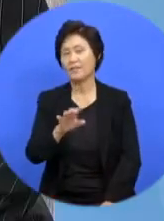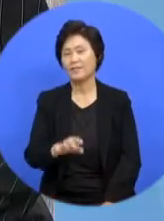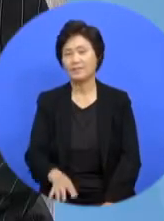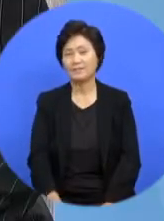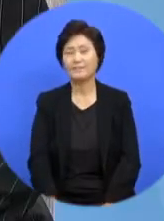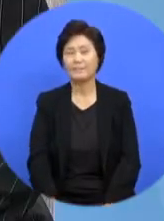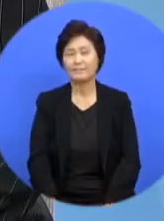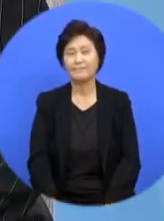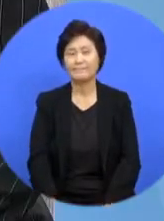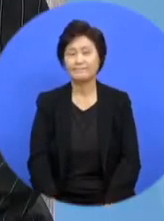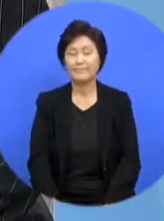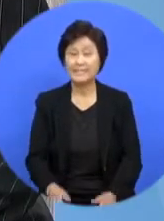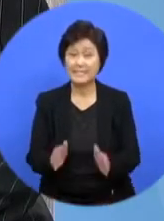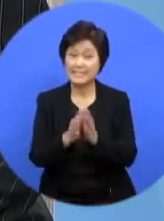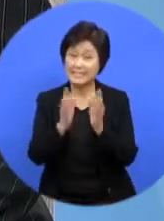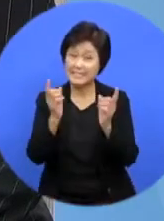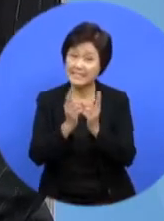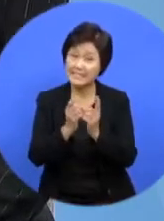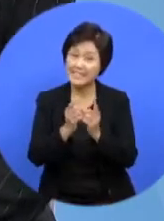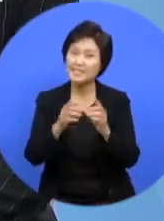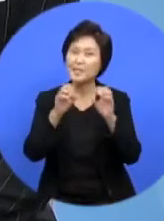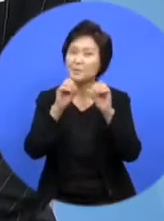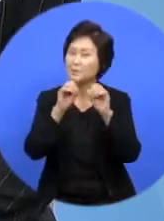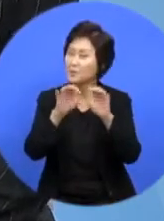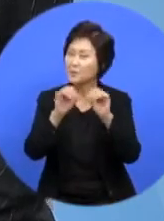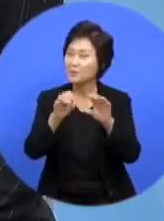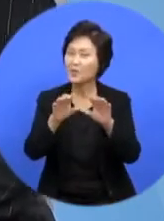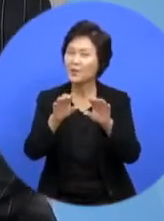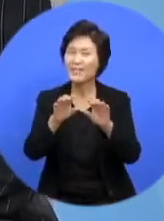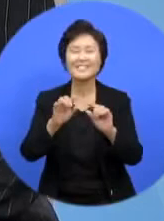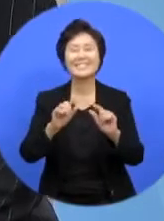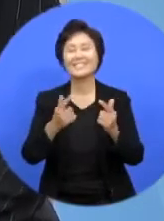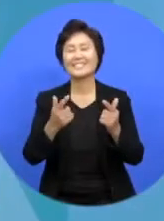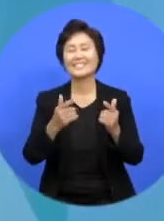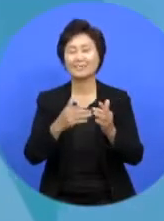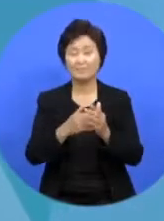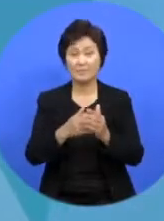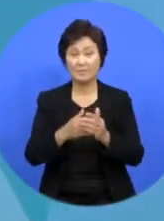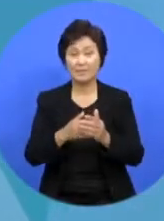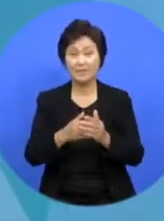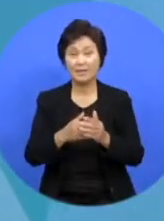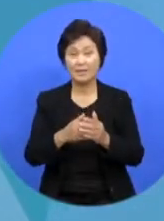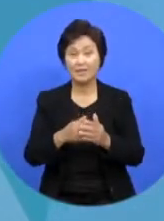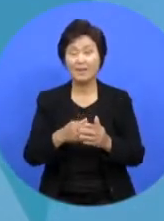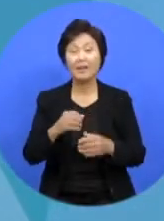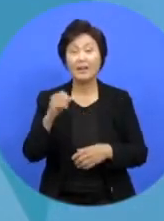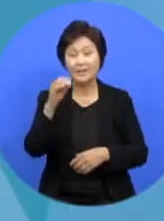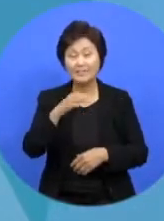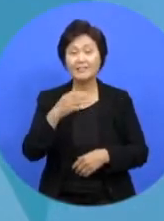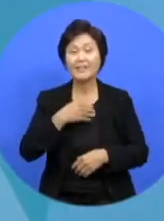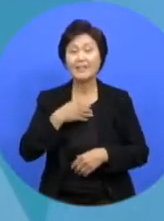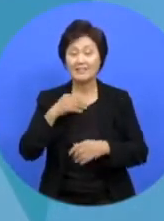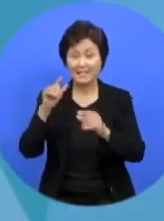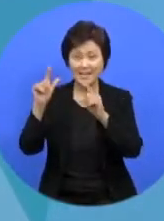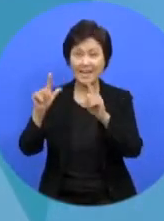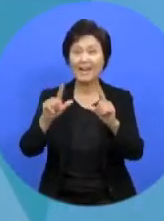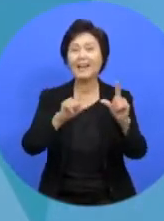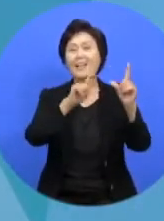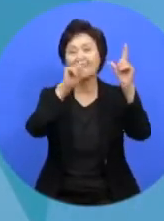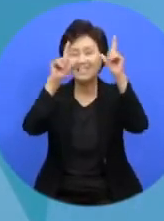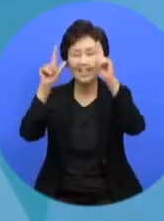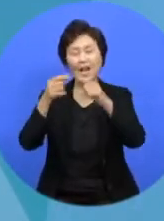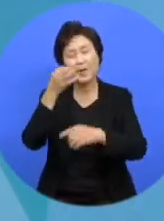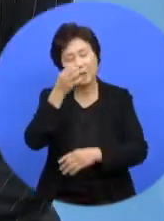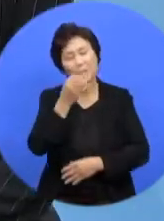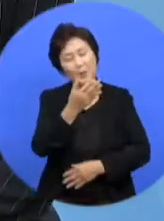전도를 직접적으로는 안 하셨군요. 네. 그럼 지금 한 말씀하세요. 아니 전에 이제 하긴 했죠 제가 잊어버리신 거지. 그럼 맞아요. 그점 나가시죠. 아,